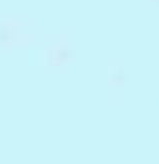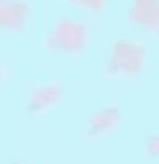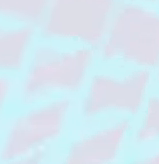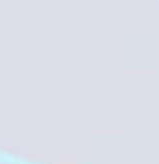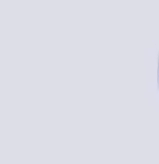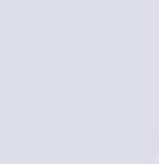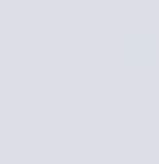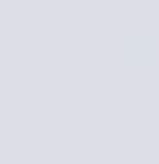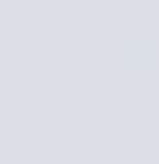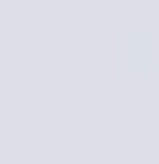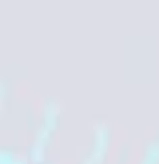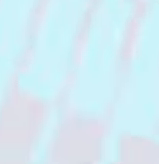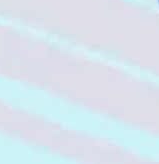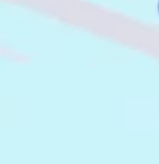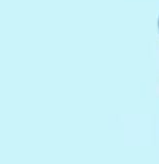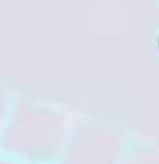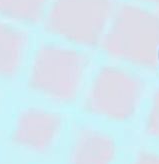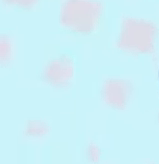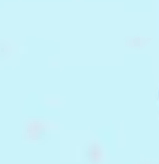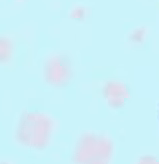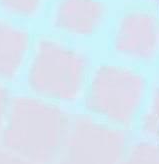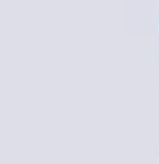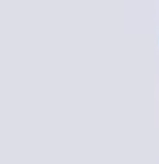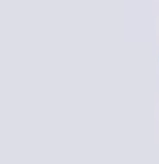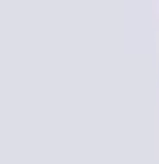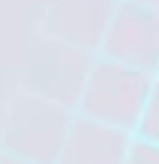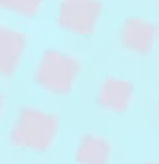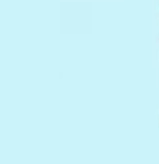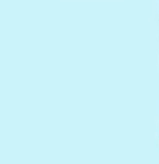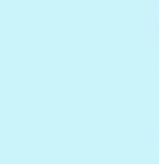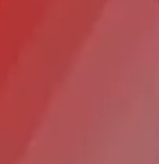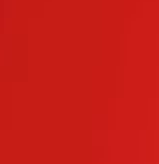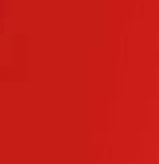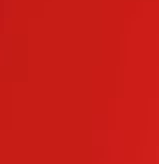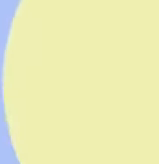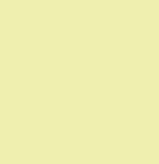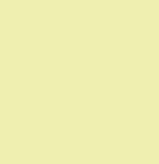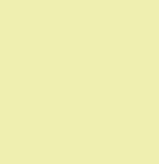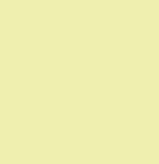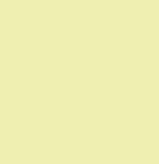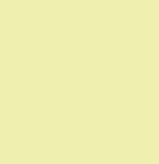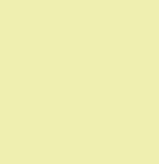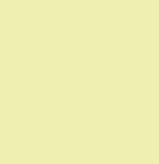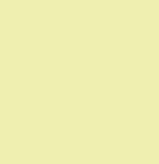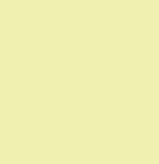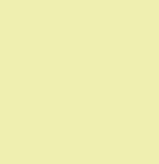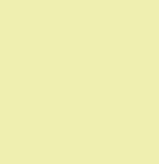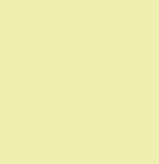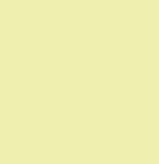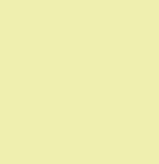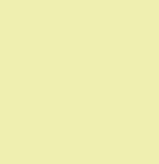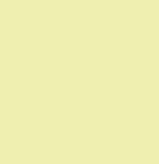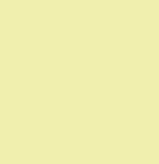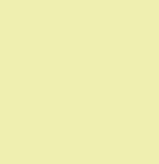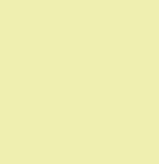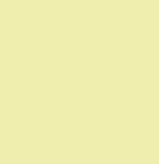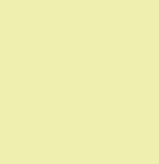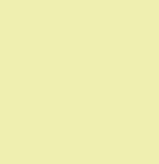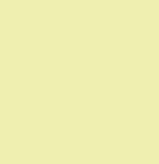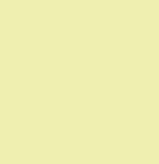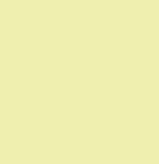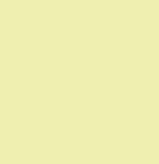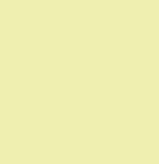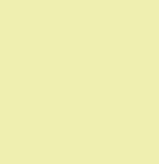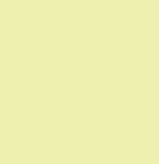youtube.com/GMA News for free and premium content at your fingertips. Hatid sa inyo ng GMA News and Public Affairs